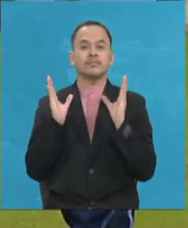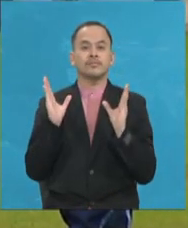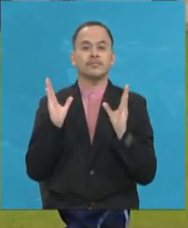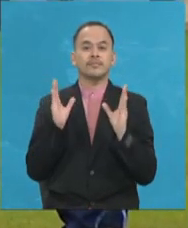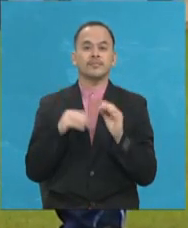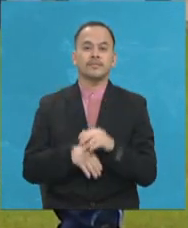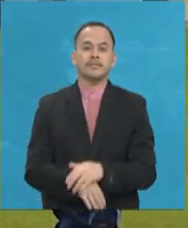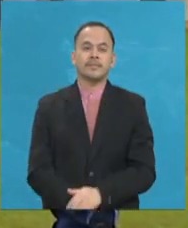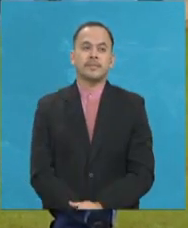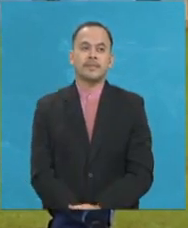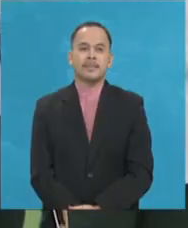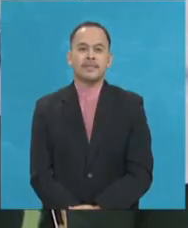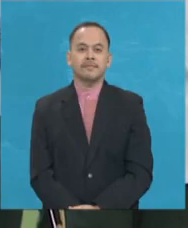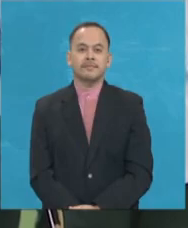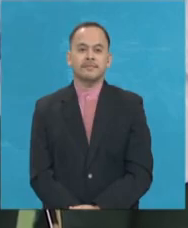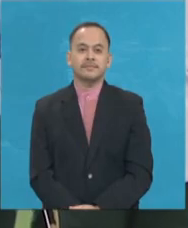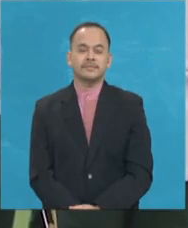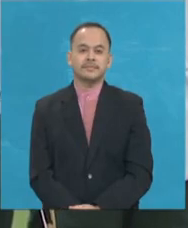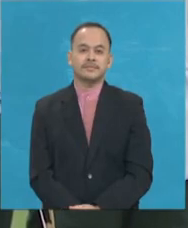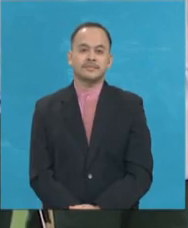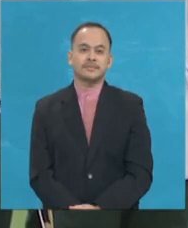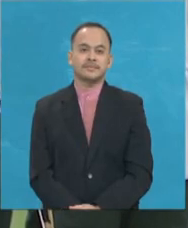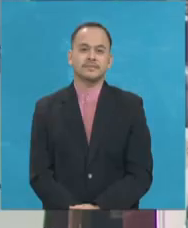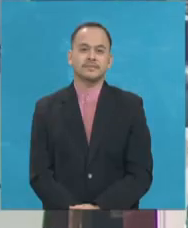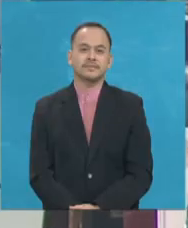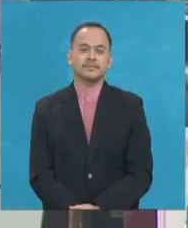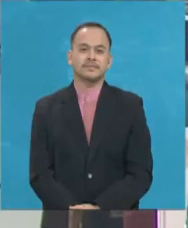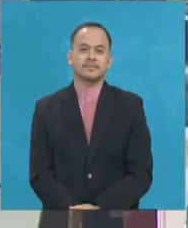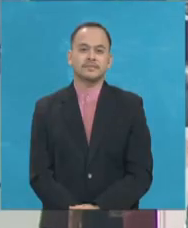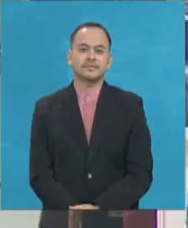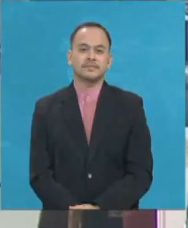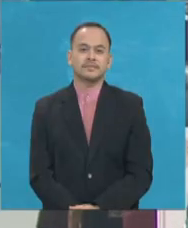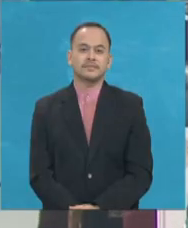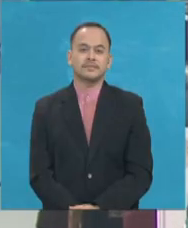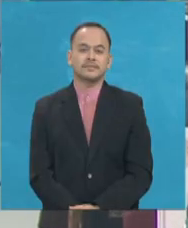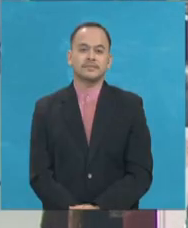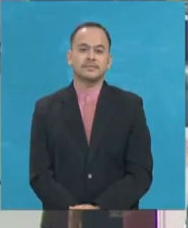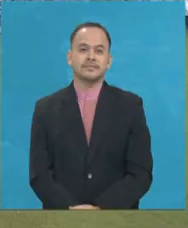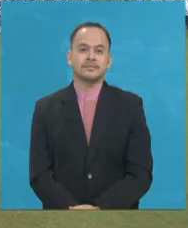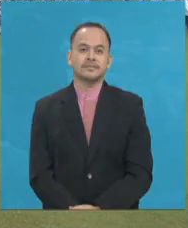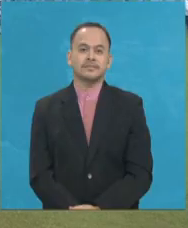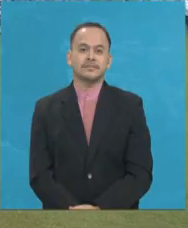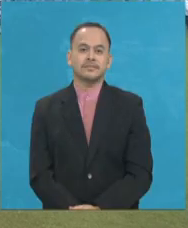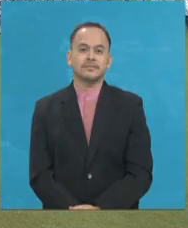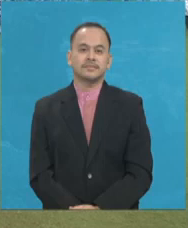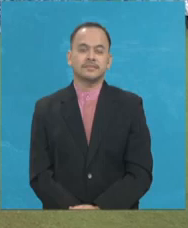halo tes tes tes hai